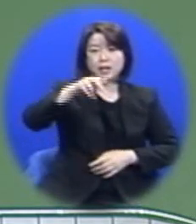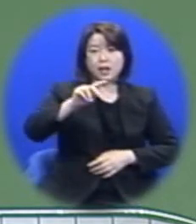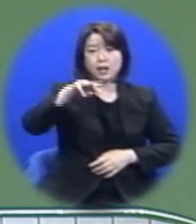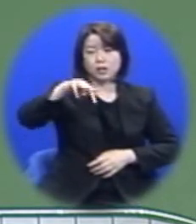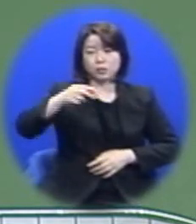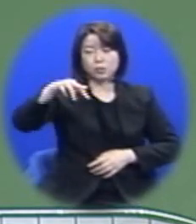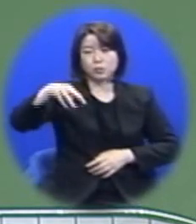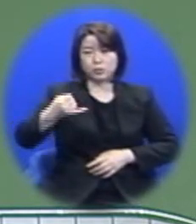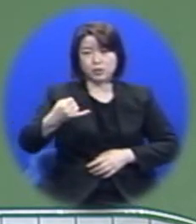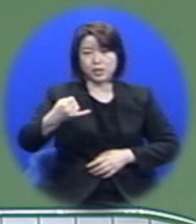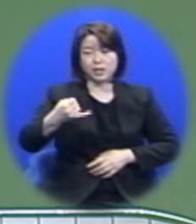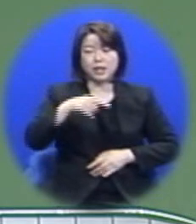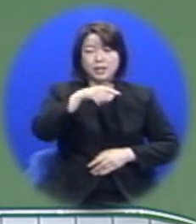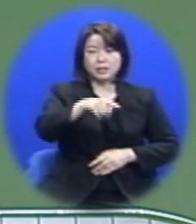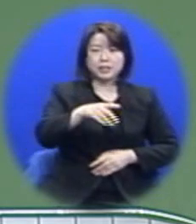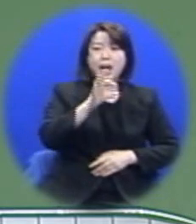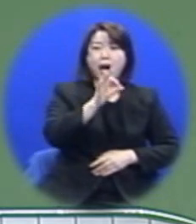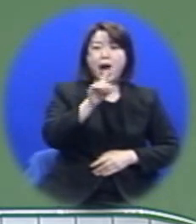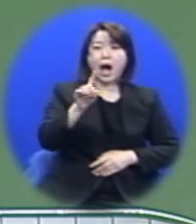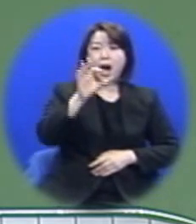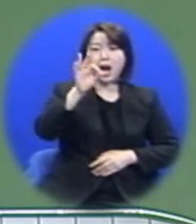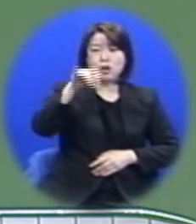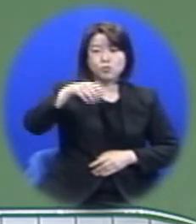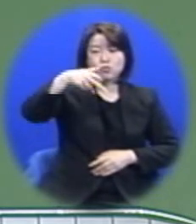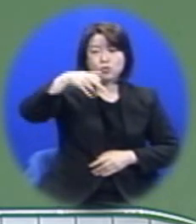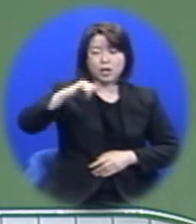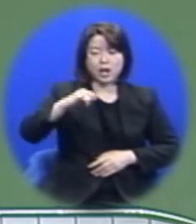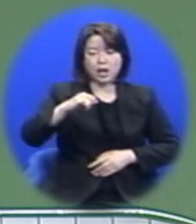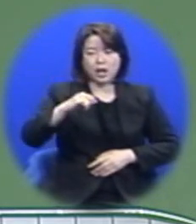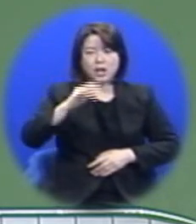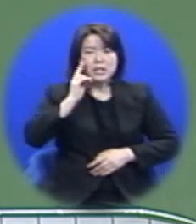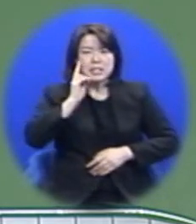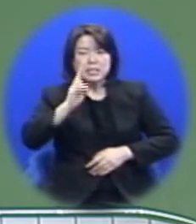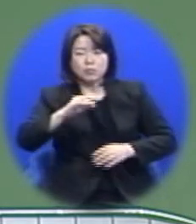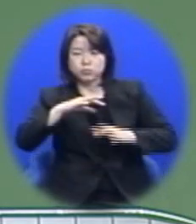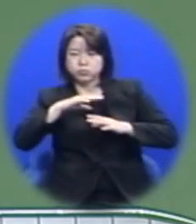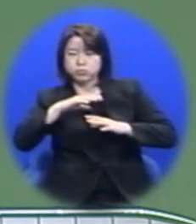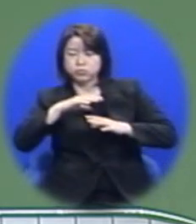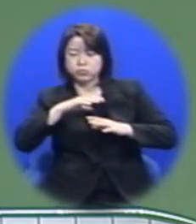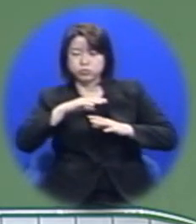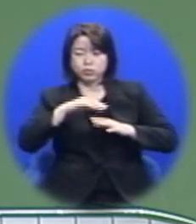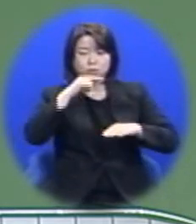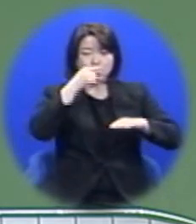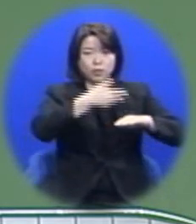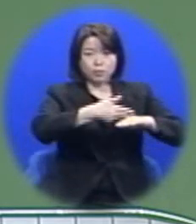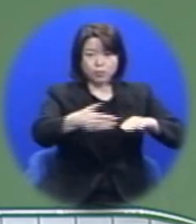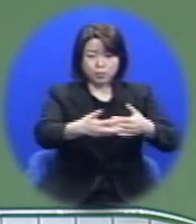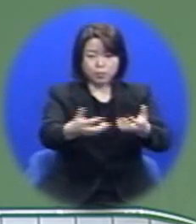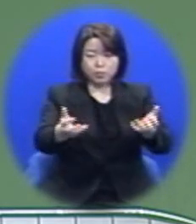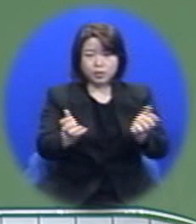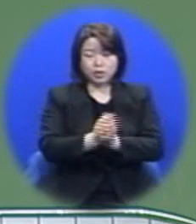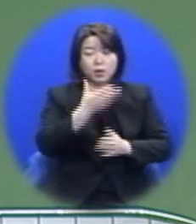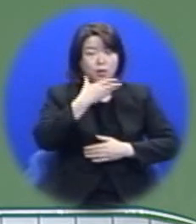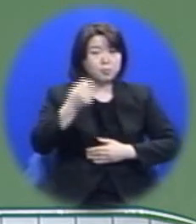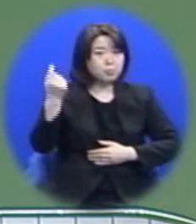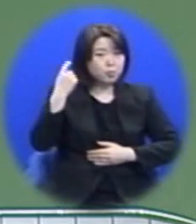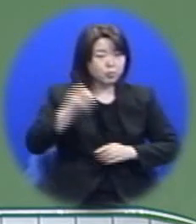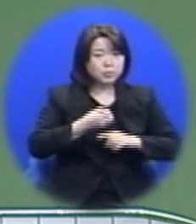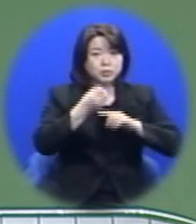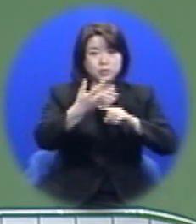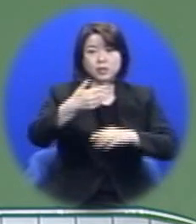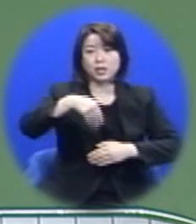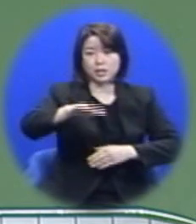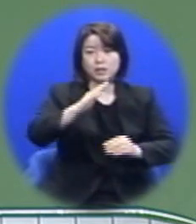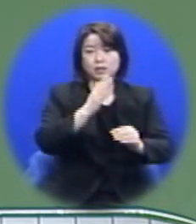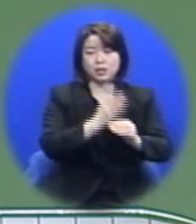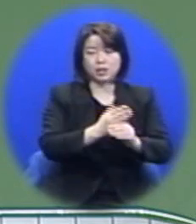가장 사람들이 다가가기 어려운 그런 족속에게 복음을 전하러 갔다가 1956년